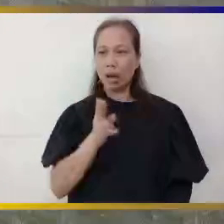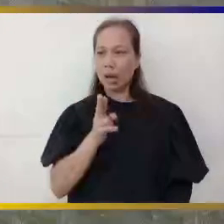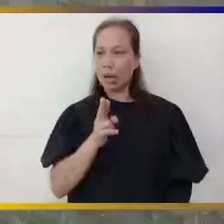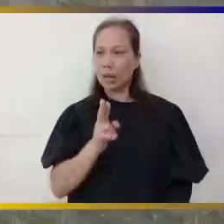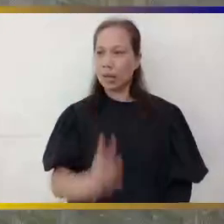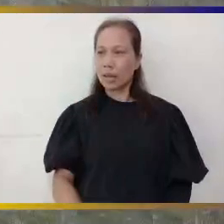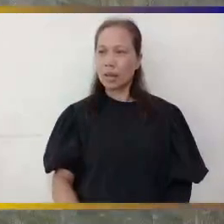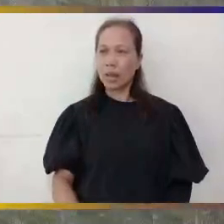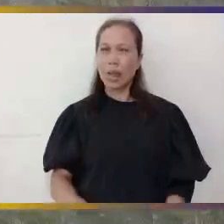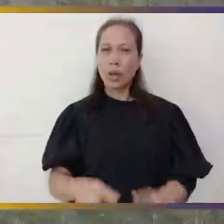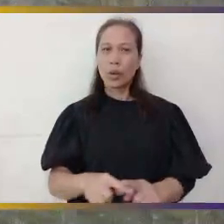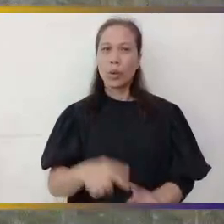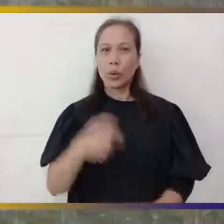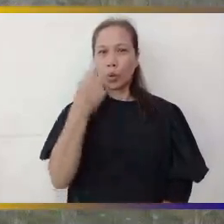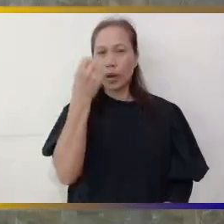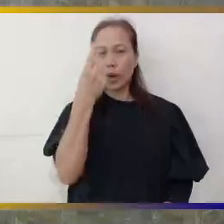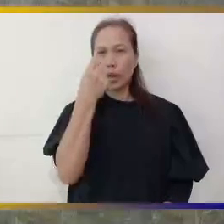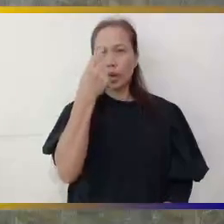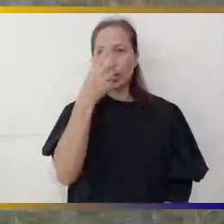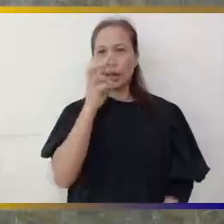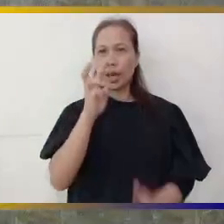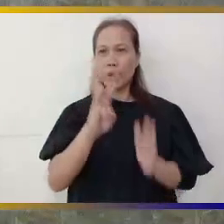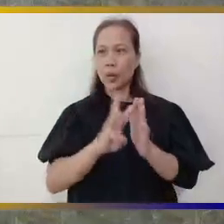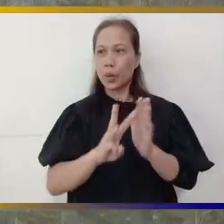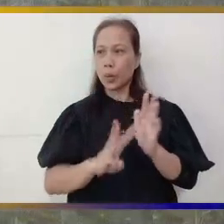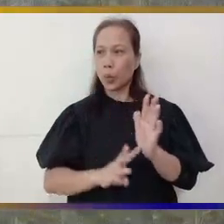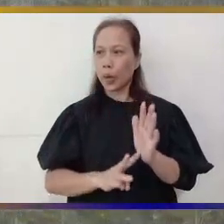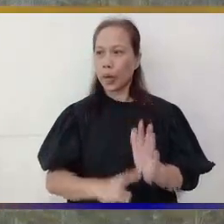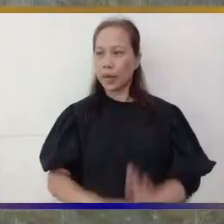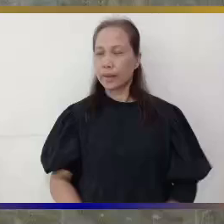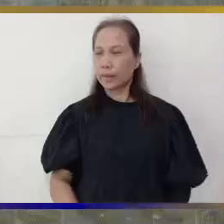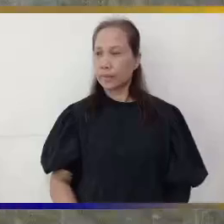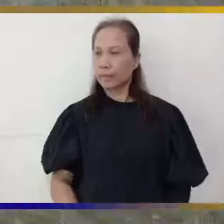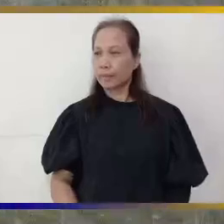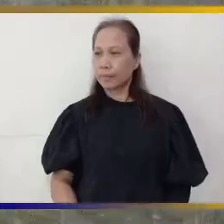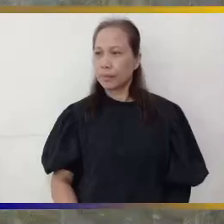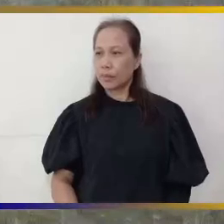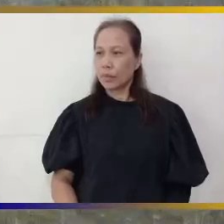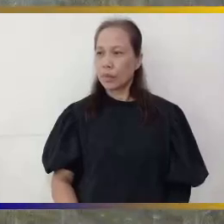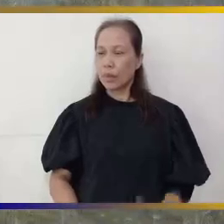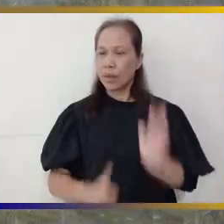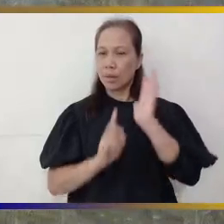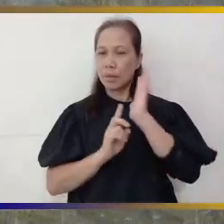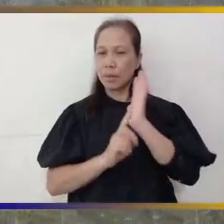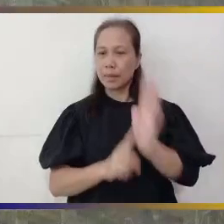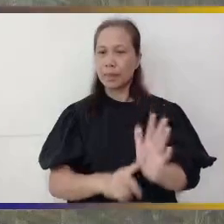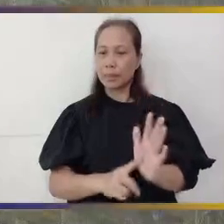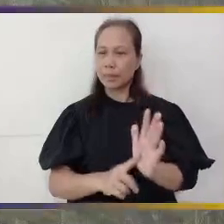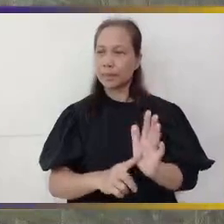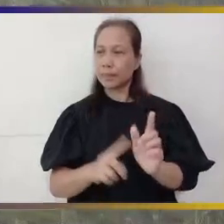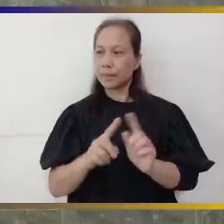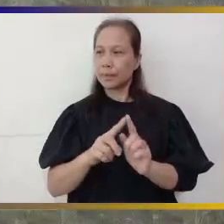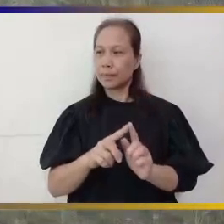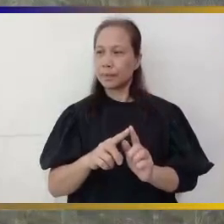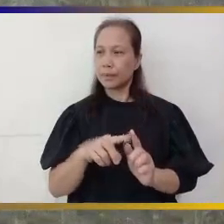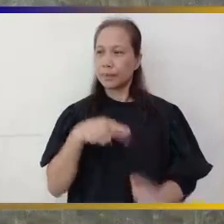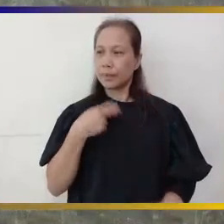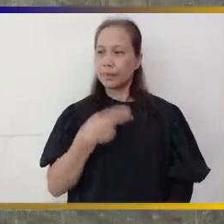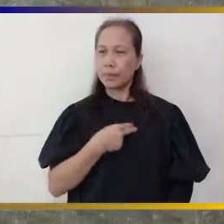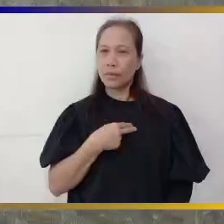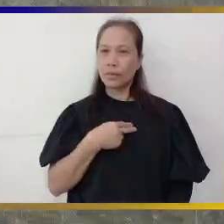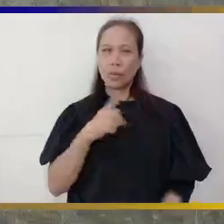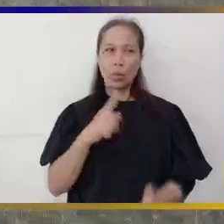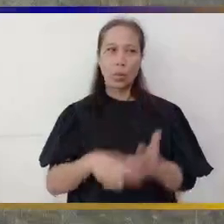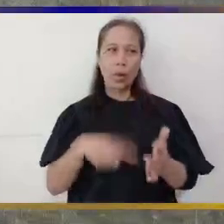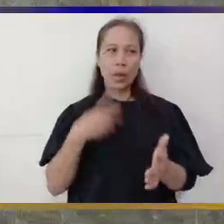maunawaan mo ito Sabi ng panginoon Okay Papakita ko sa inyo ngayon na wala na talaga kayong respeto sa akin yung binibigay